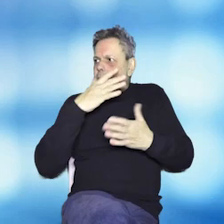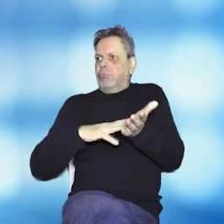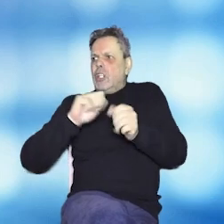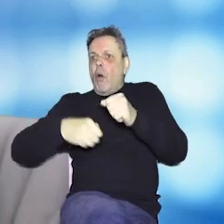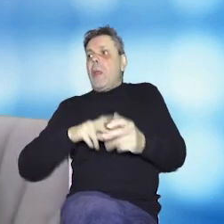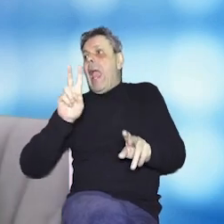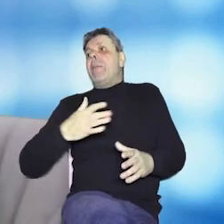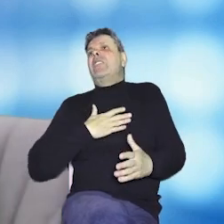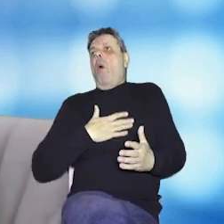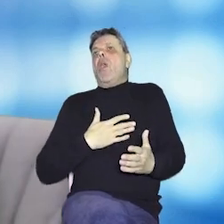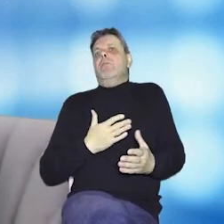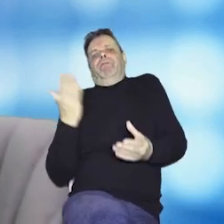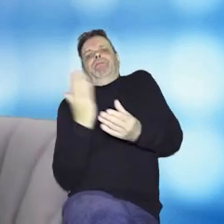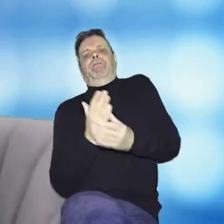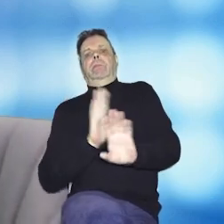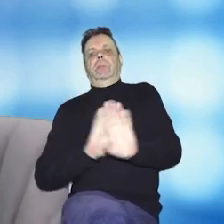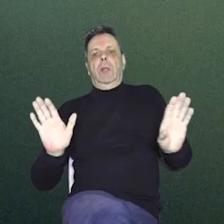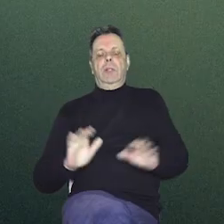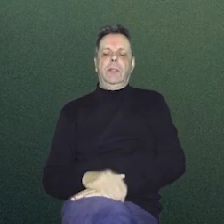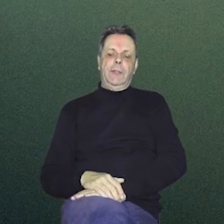u prirodi. Točno.